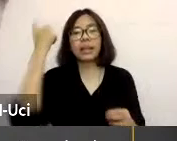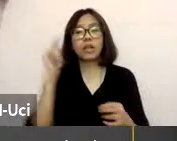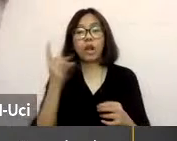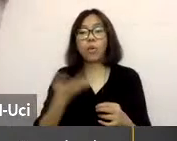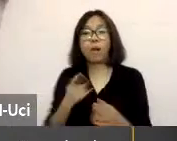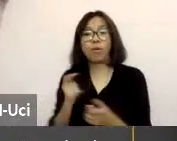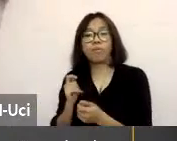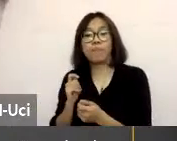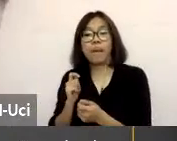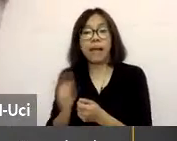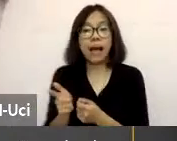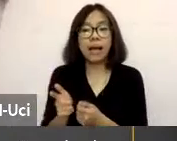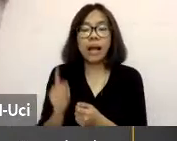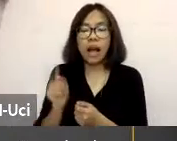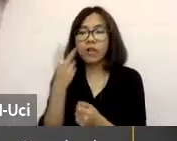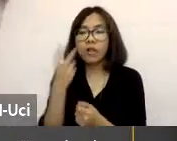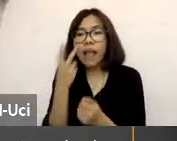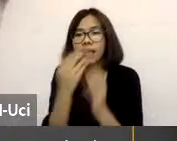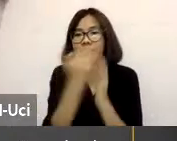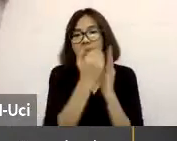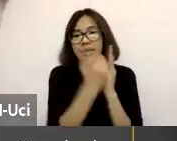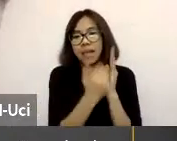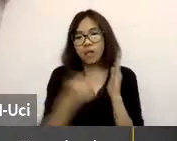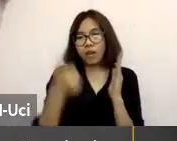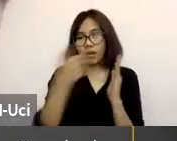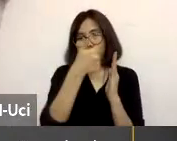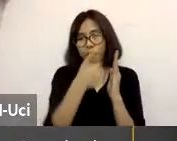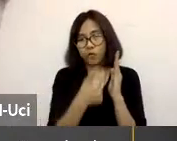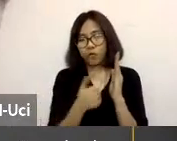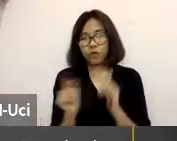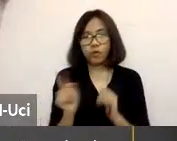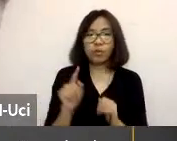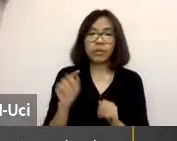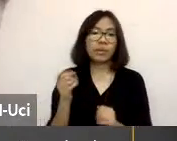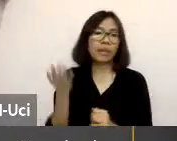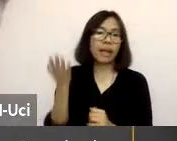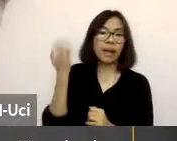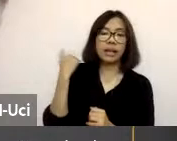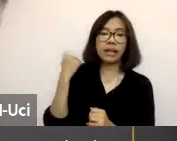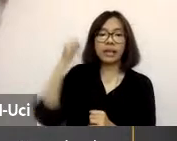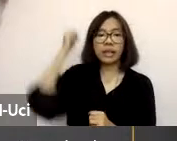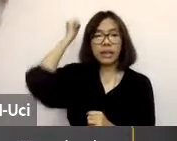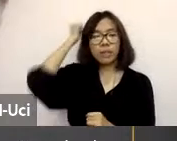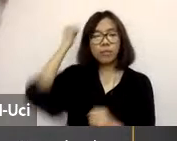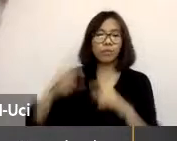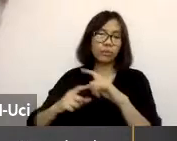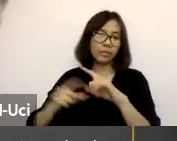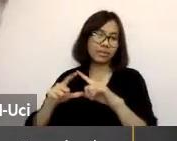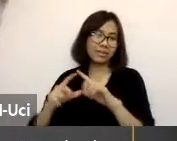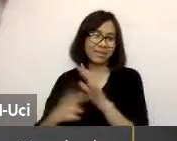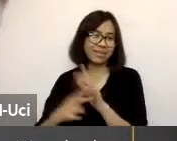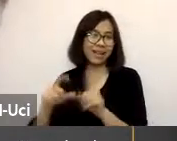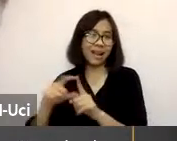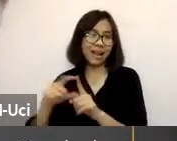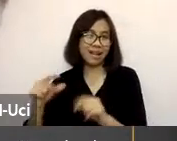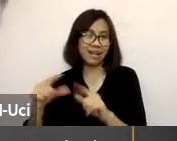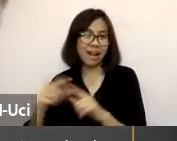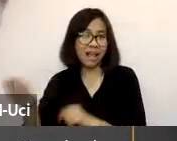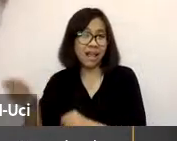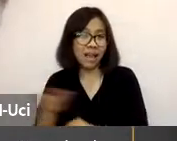transaksi yang terkait dengan ibu Sandra itu memang